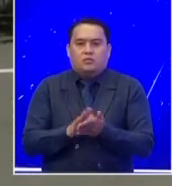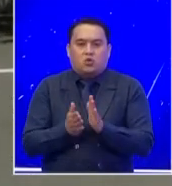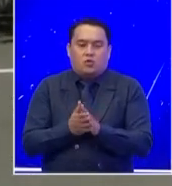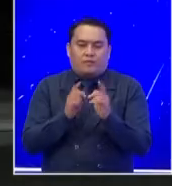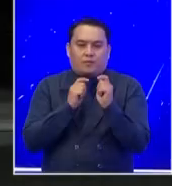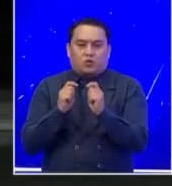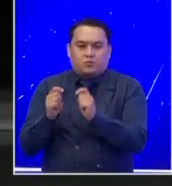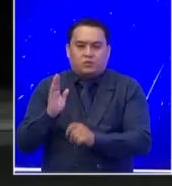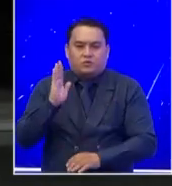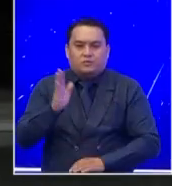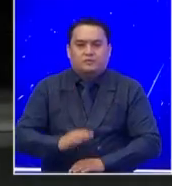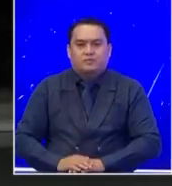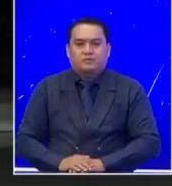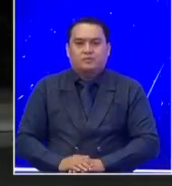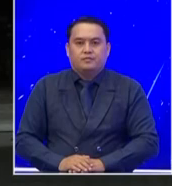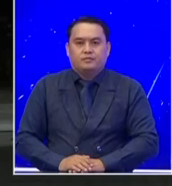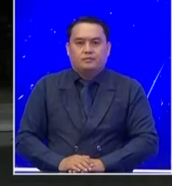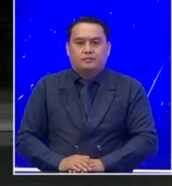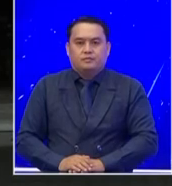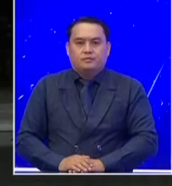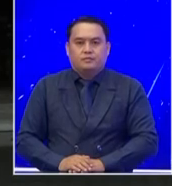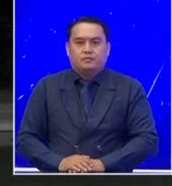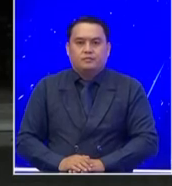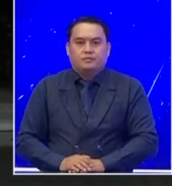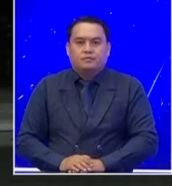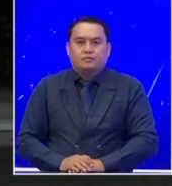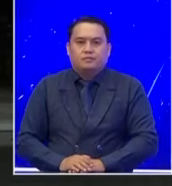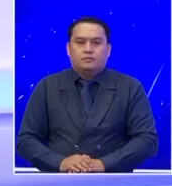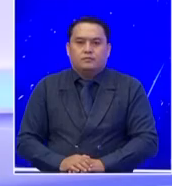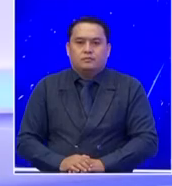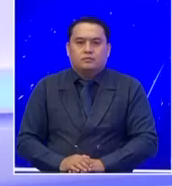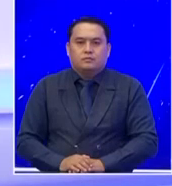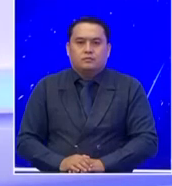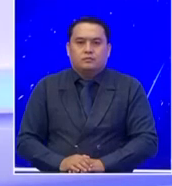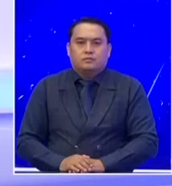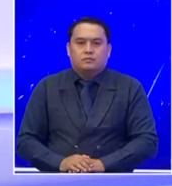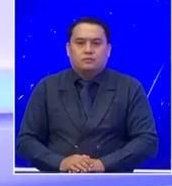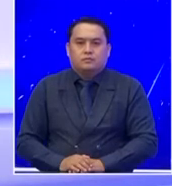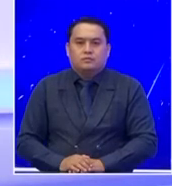обстановке. Гульмира Тимиргалиева, Нуржан Муканов, телеканал ЖТСУ, Талдыкурган.